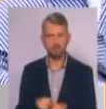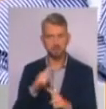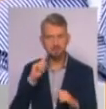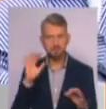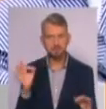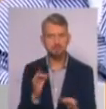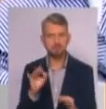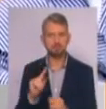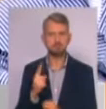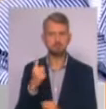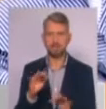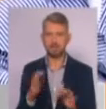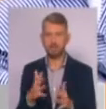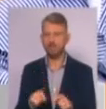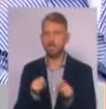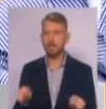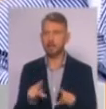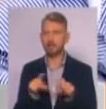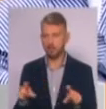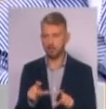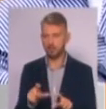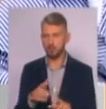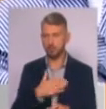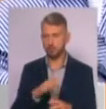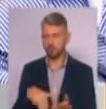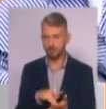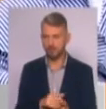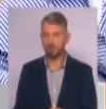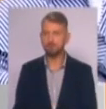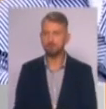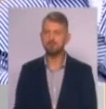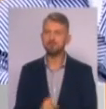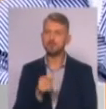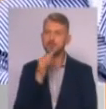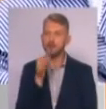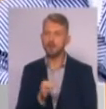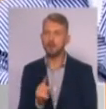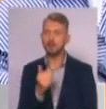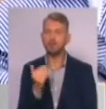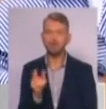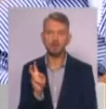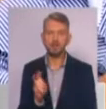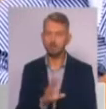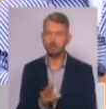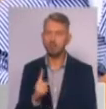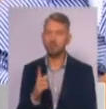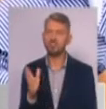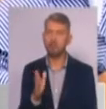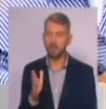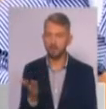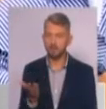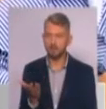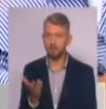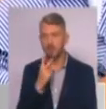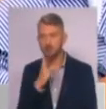відкриття закладів взагалі навчальних у нашому місті. Пані Людмило, а от ви зазначили, що ви не відвідували 1 вересня, не дивлячись на